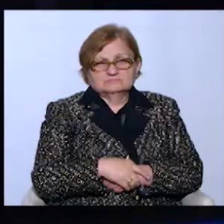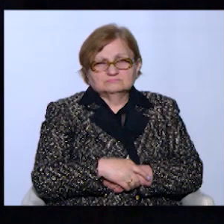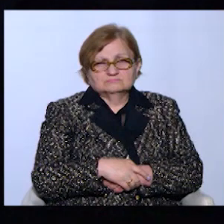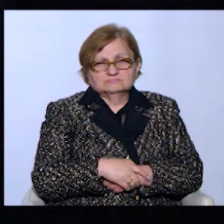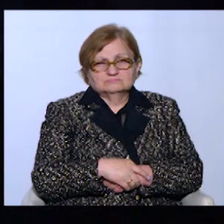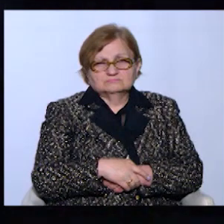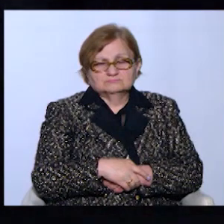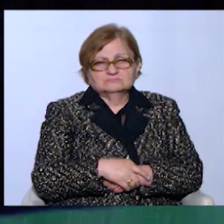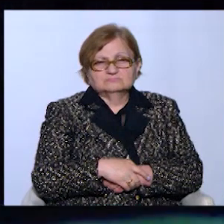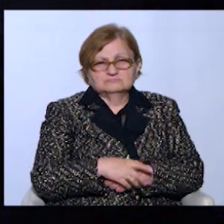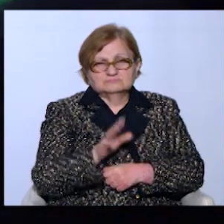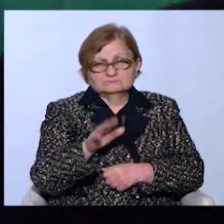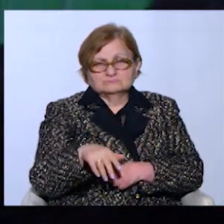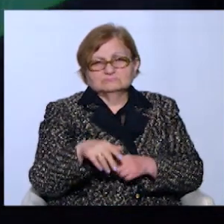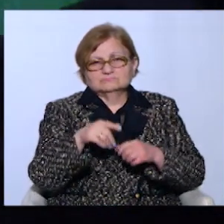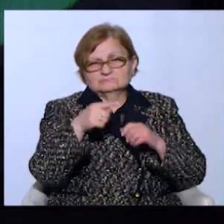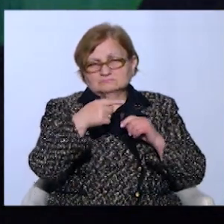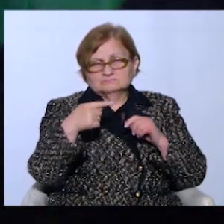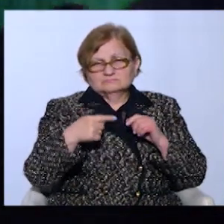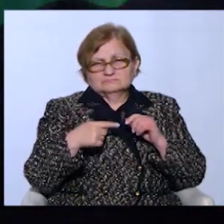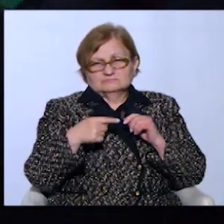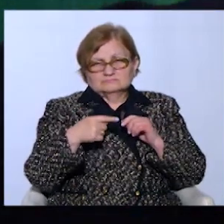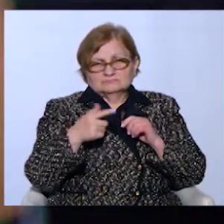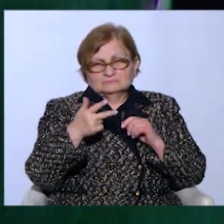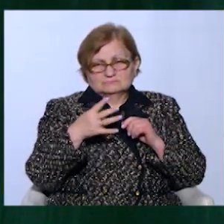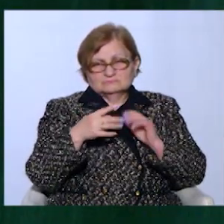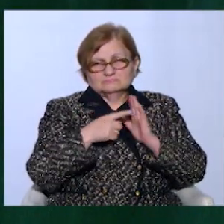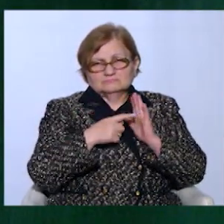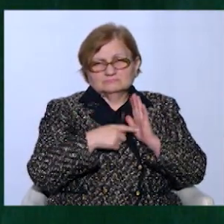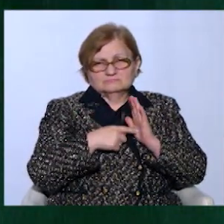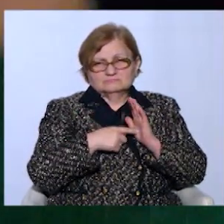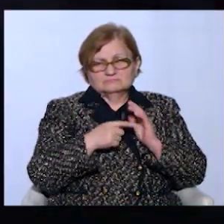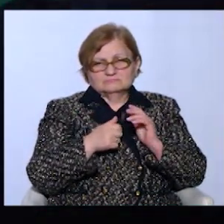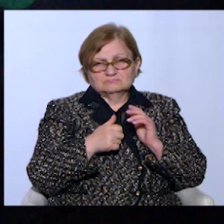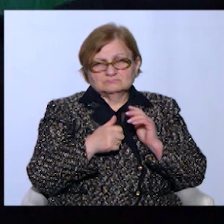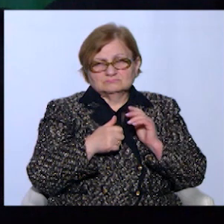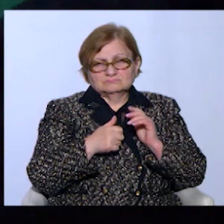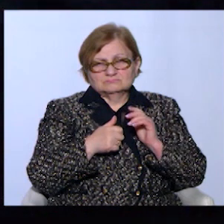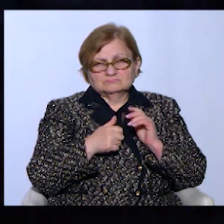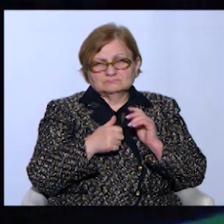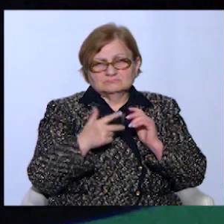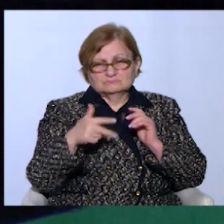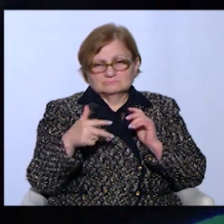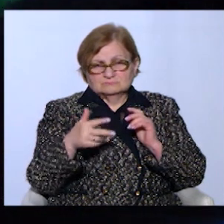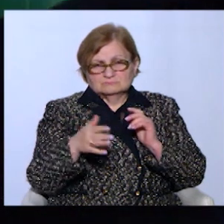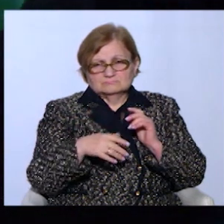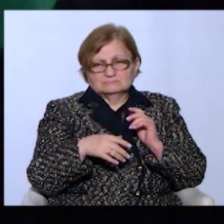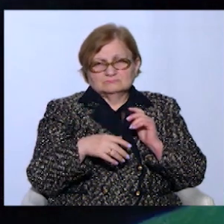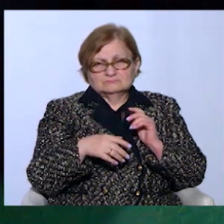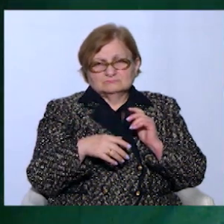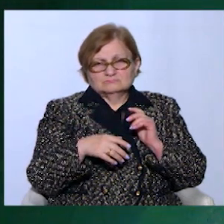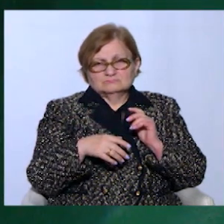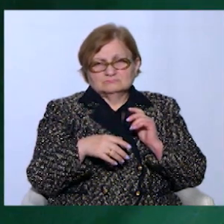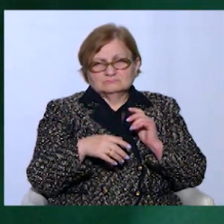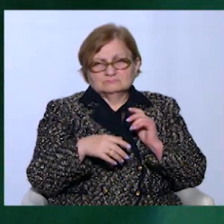ერთხელ 5 გამოკლებული 34-ში 5 მოთავსდება 6-ჯერ 30 გამოვაკლოთ 0